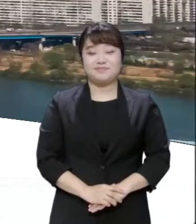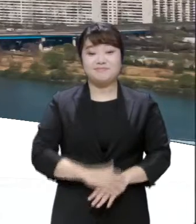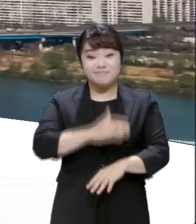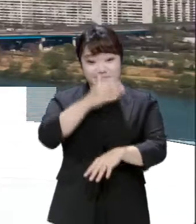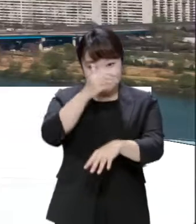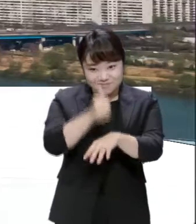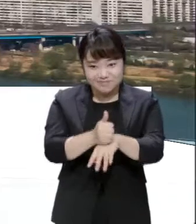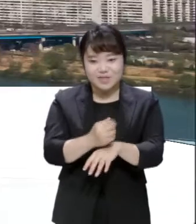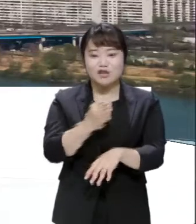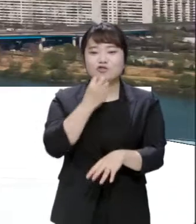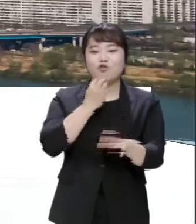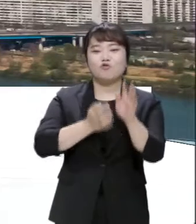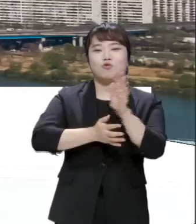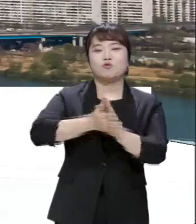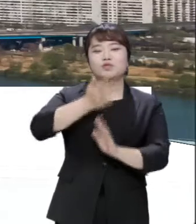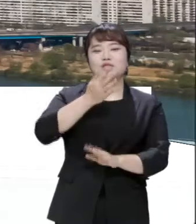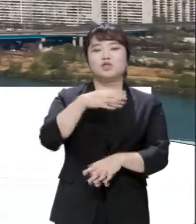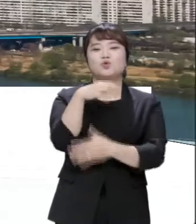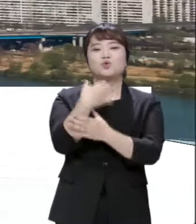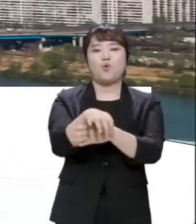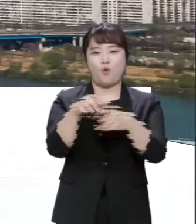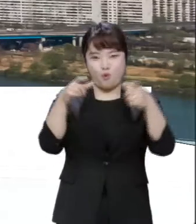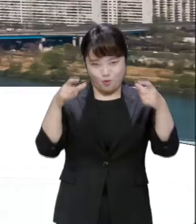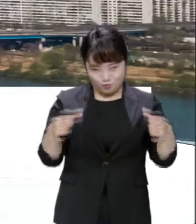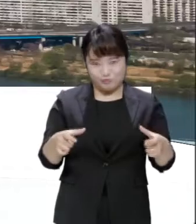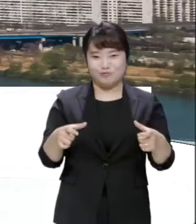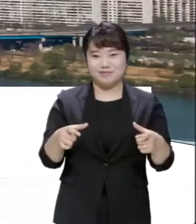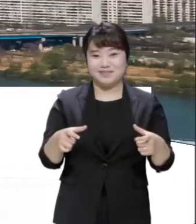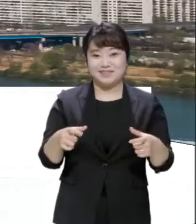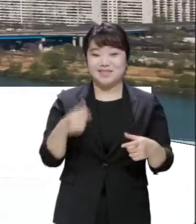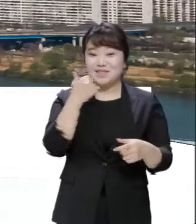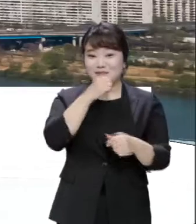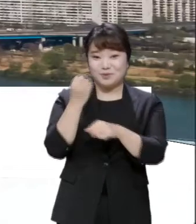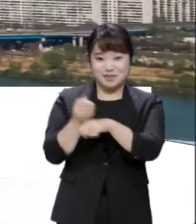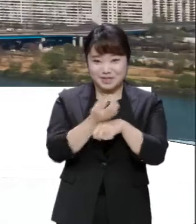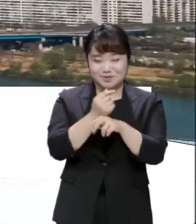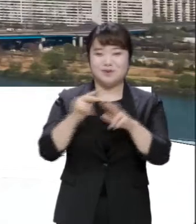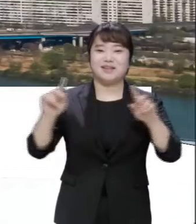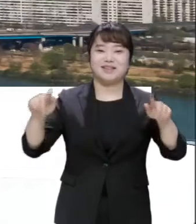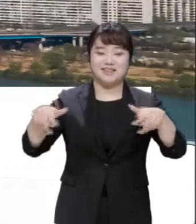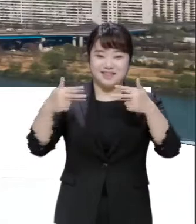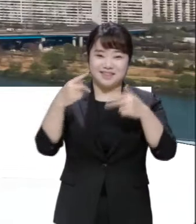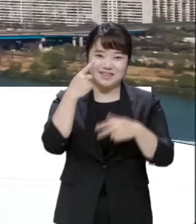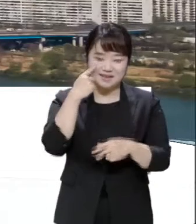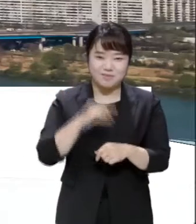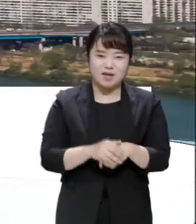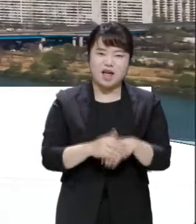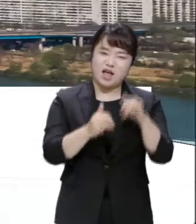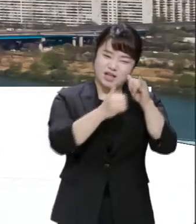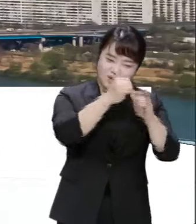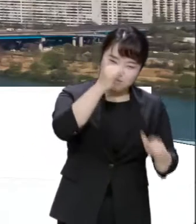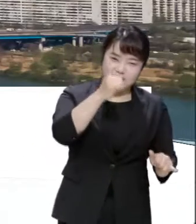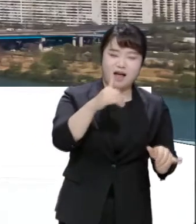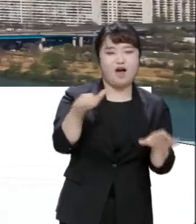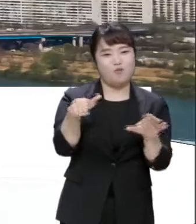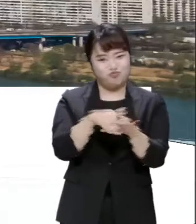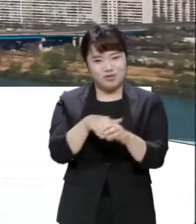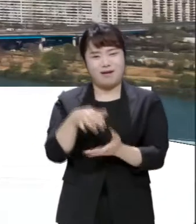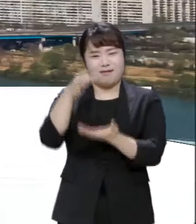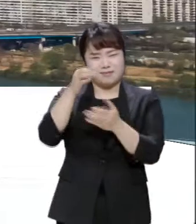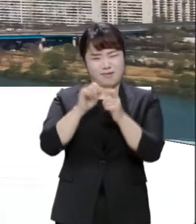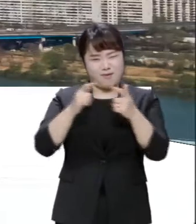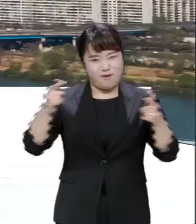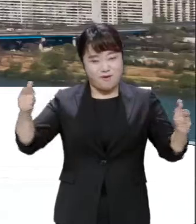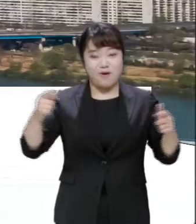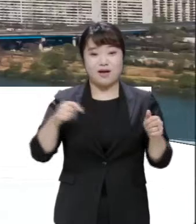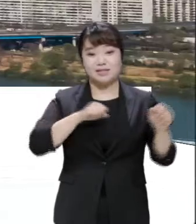네, 마지막으로 서울 도심 한복판이죠. 종로 지역으로 가보겠습니다. 네, 역사와 문화 자원을 보유한 종로 지역에서 주민들의